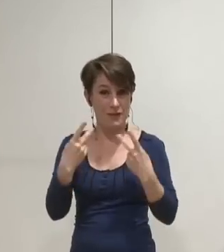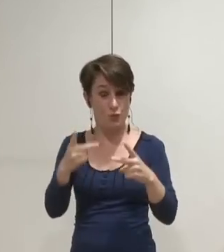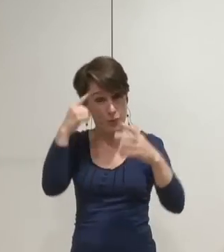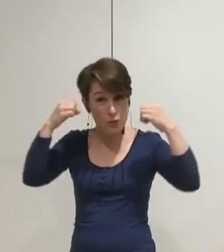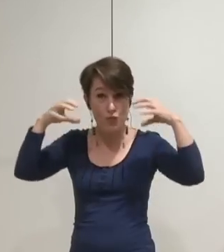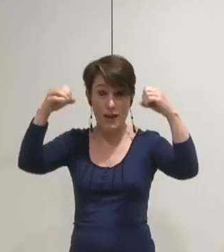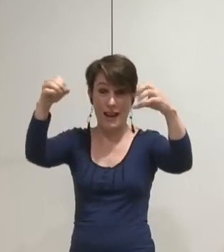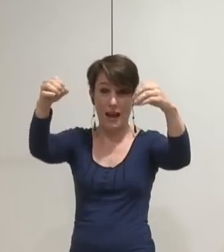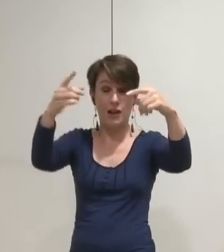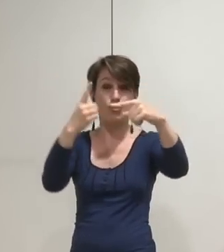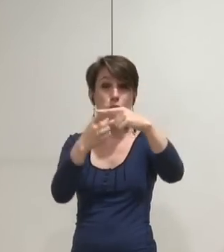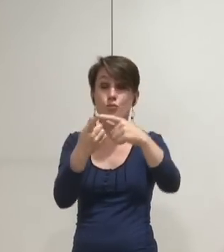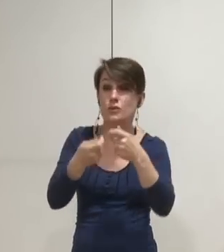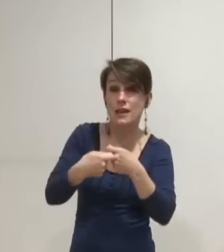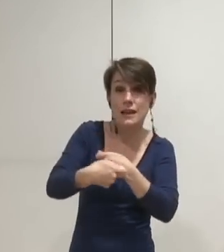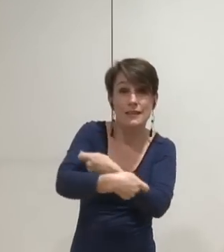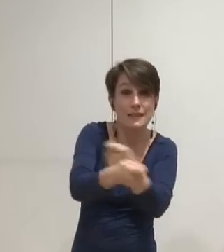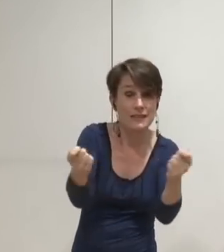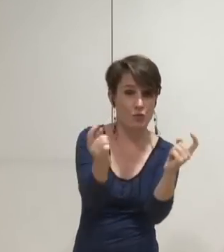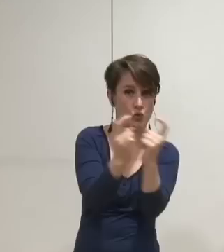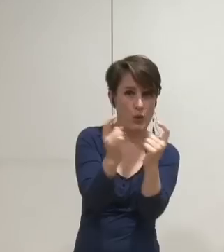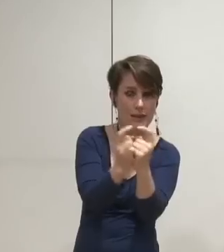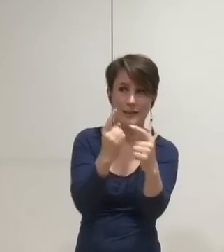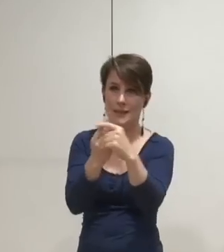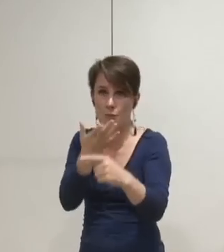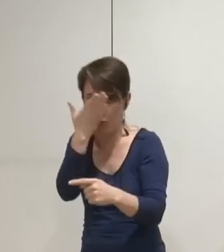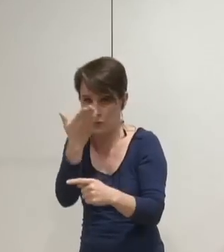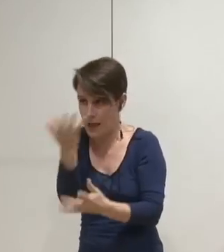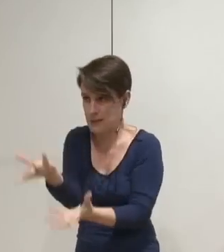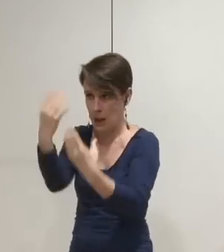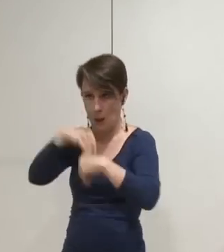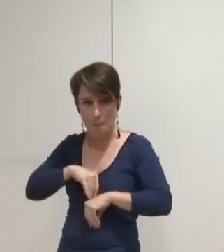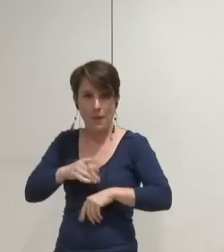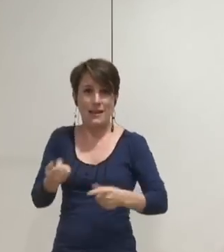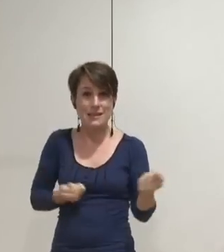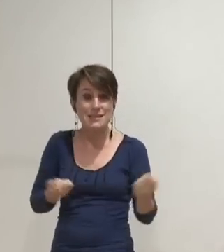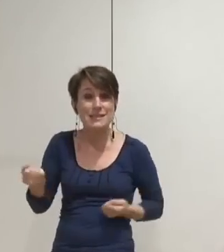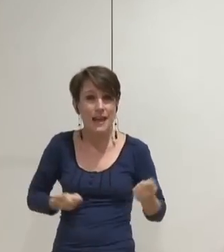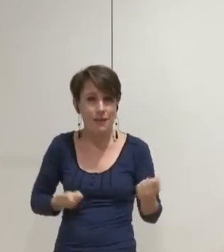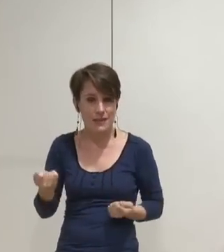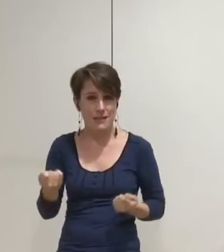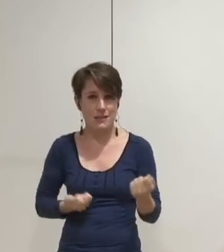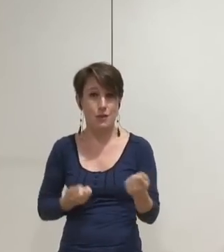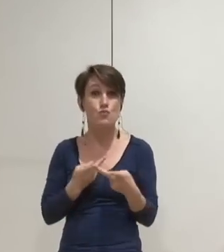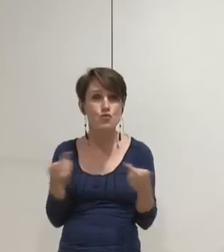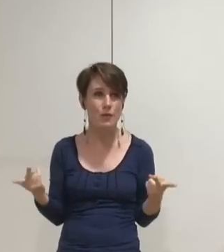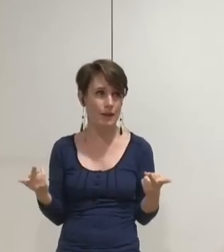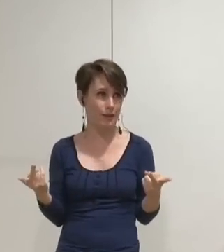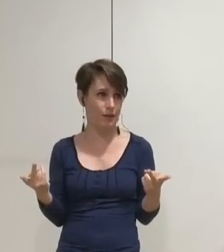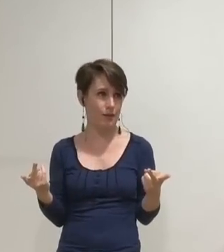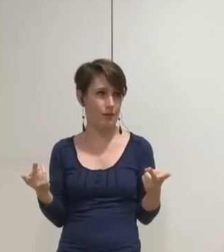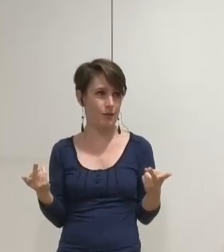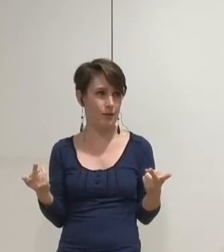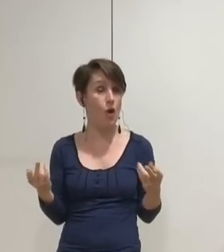la distribution de la fourniture de l'électricité et du gaz autrement dit le périmètre aujourd'hui porté par